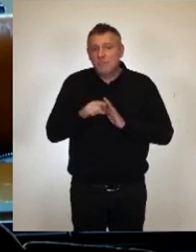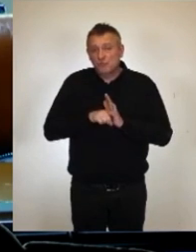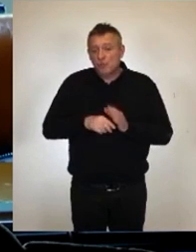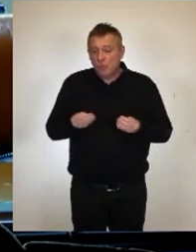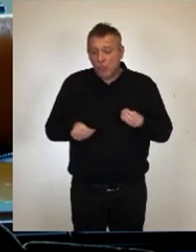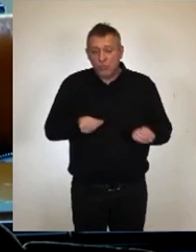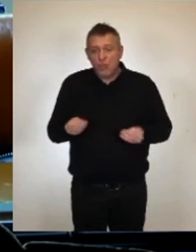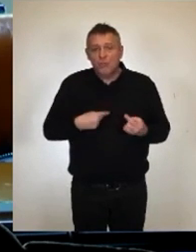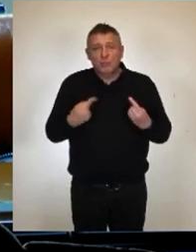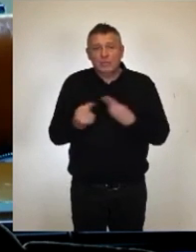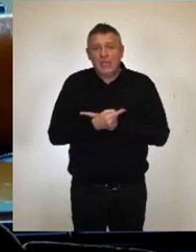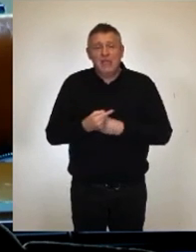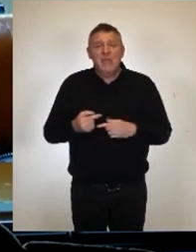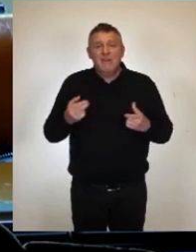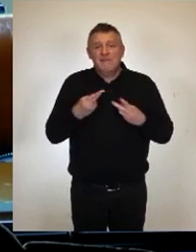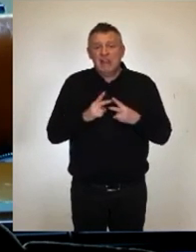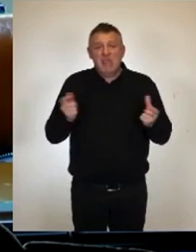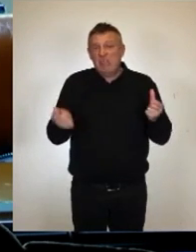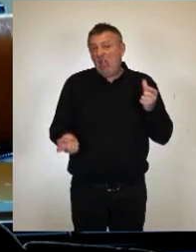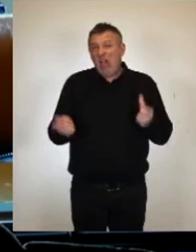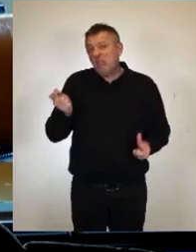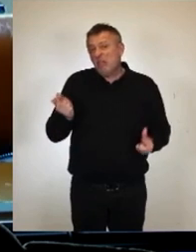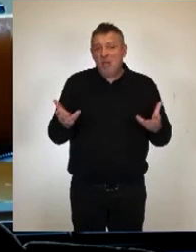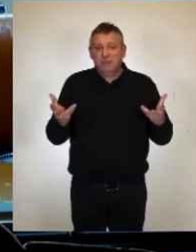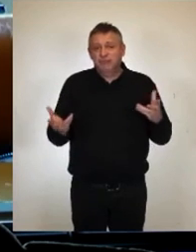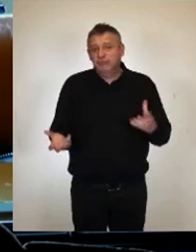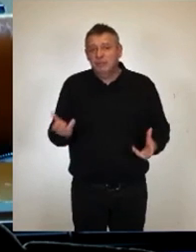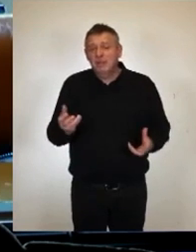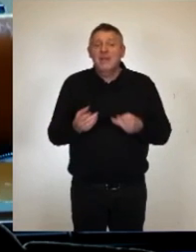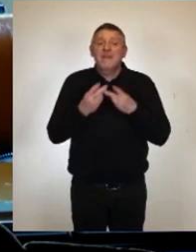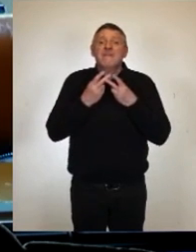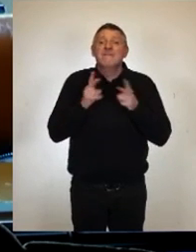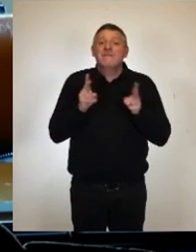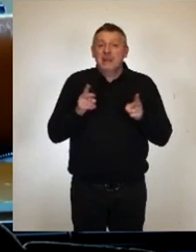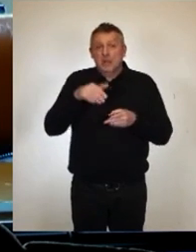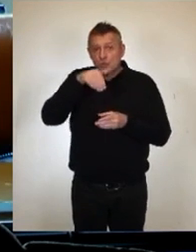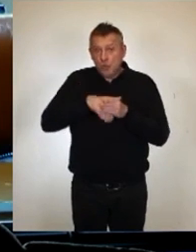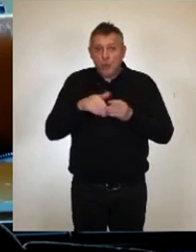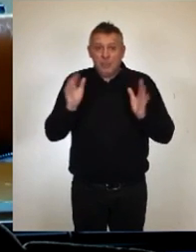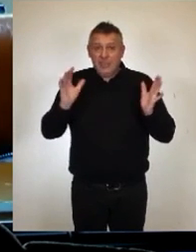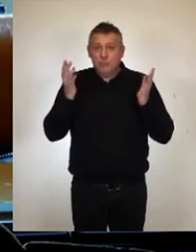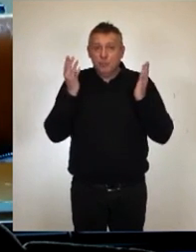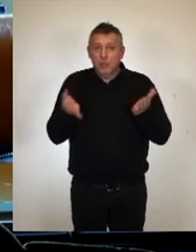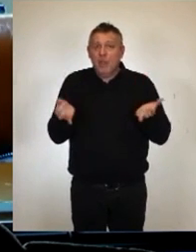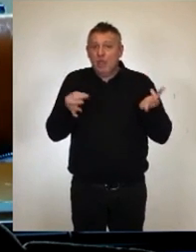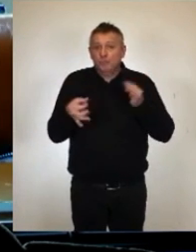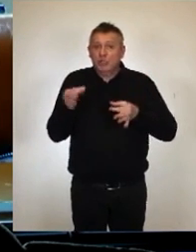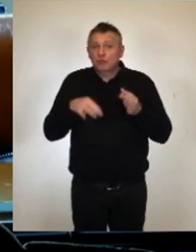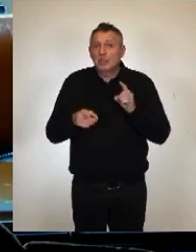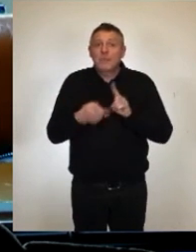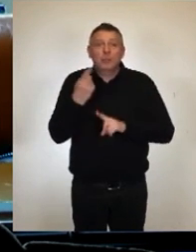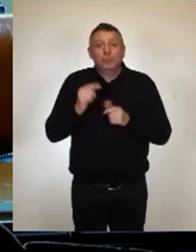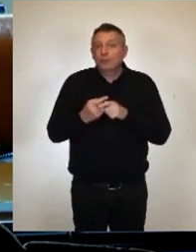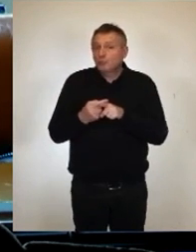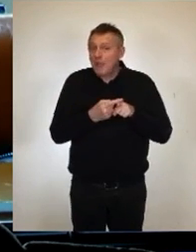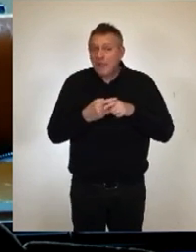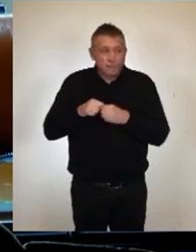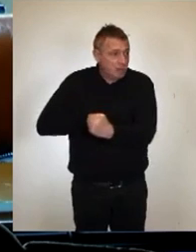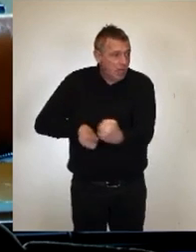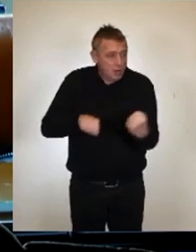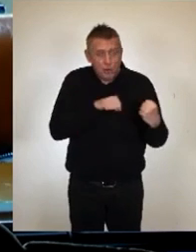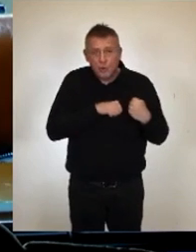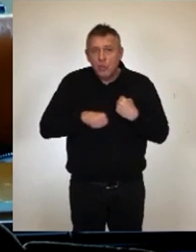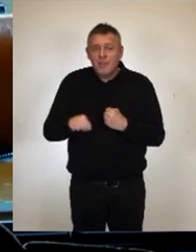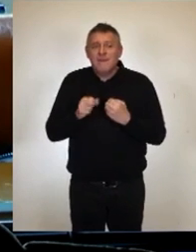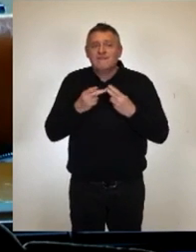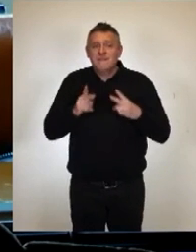dégrader. Alors, l'enjeu de remettre de la nature en ville, il est très important et je pense qu'on le partage. Et la ville de Bordeaux a mis en